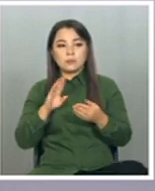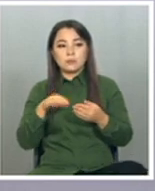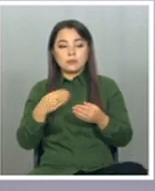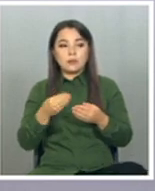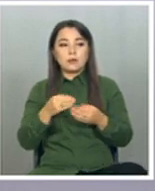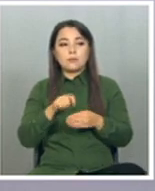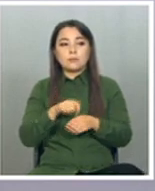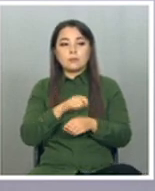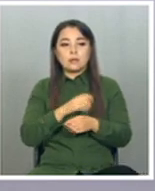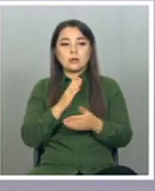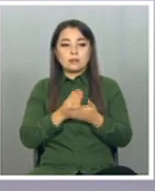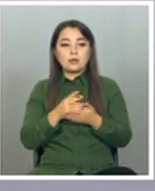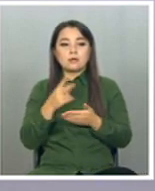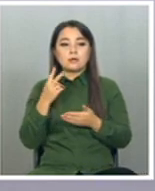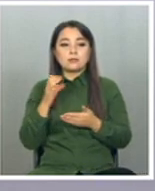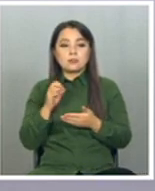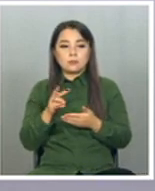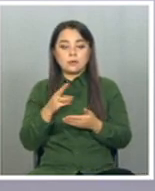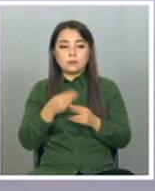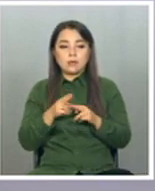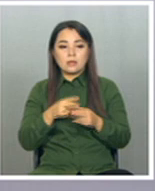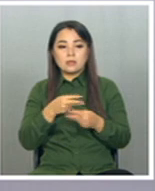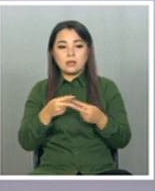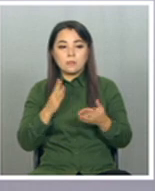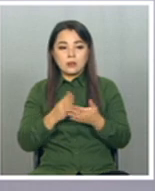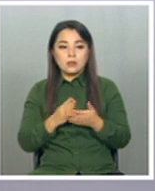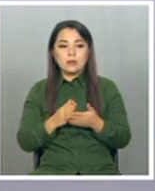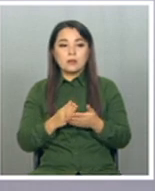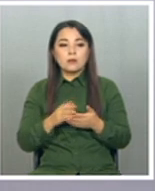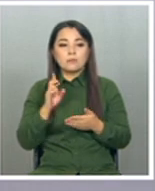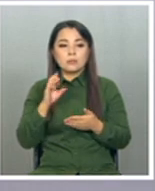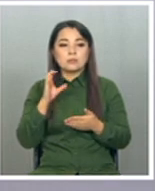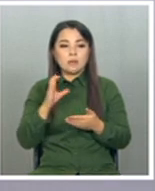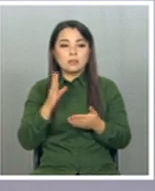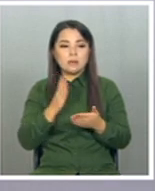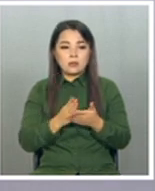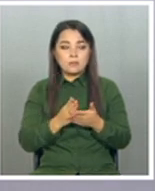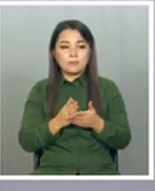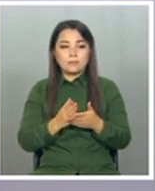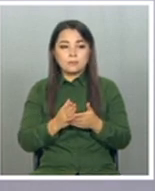биіктік және 2 сантиметрге тең. BC бұл бізде